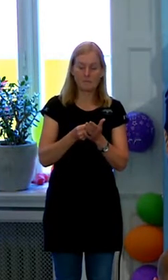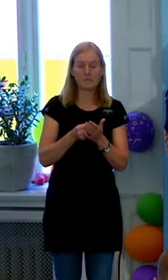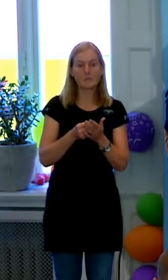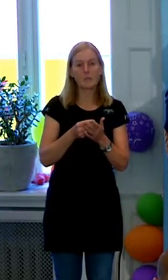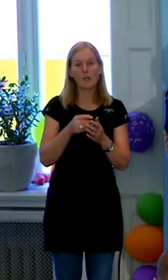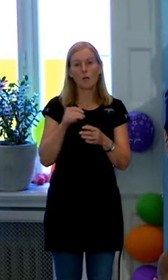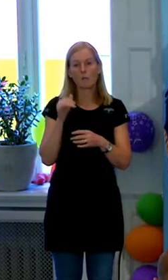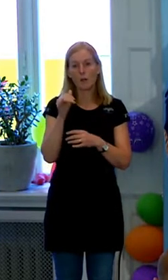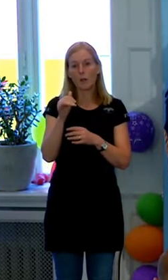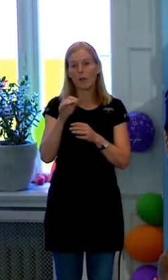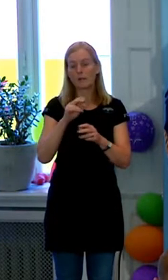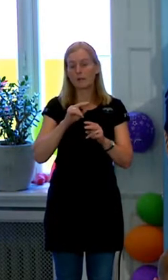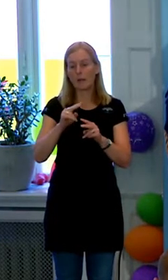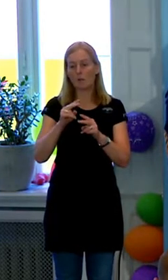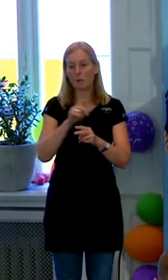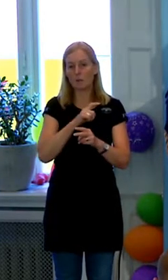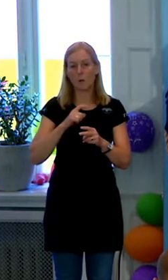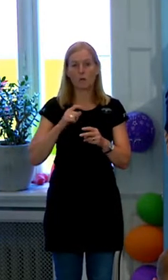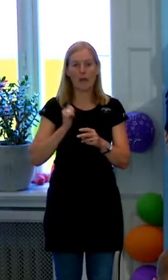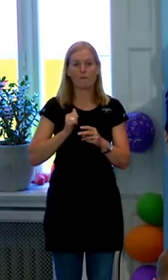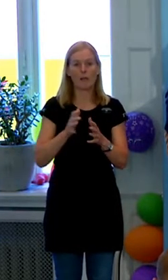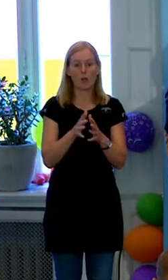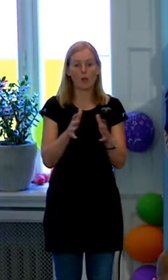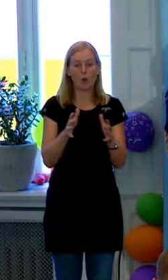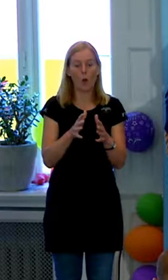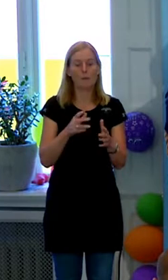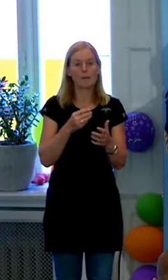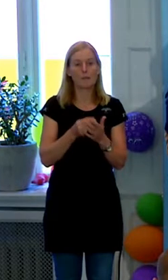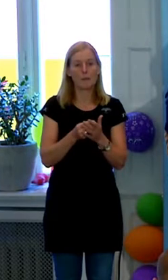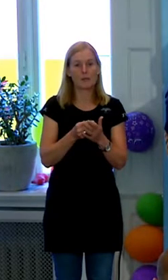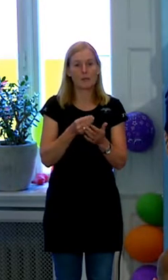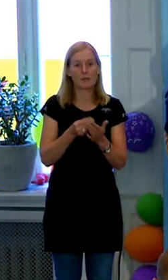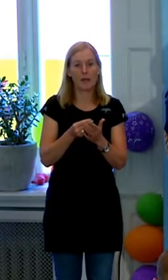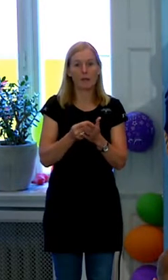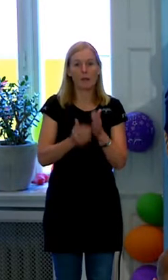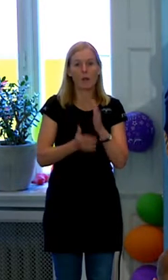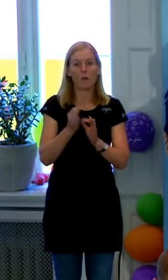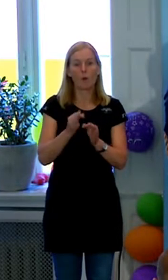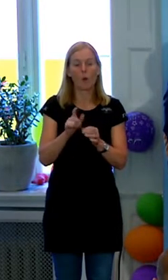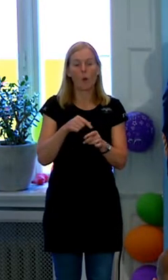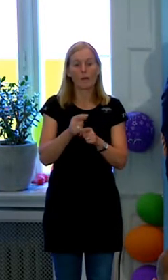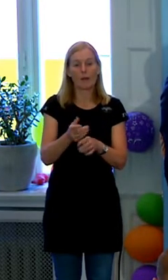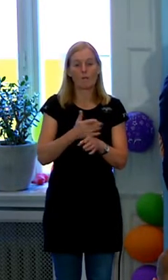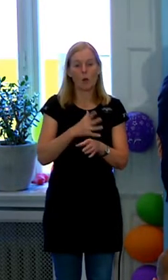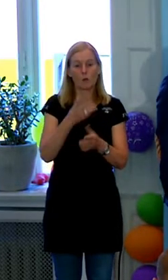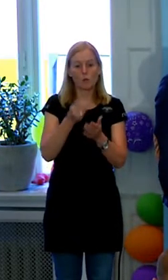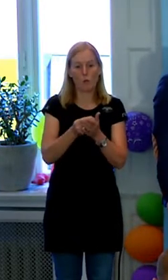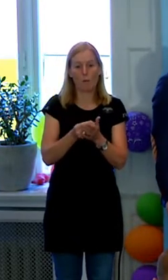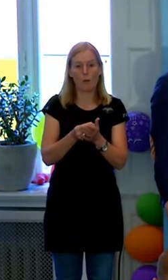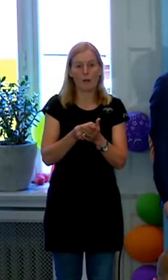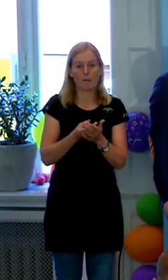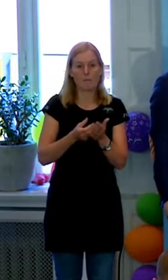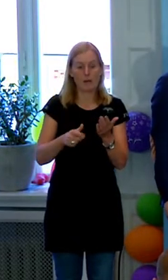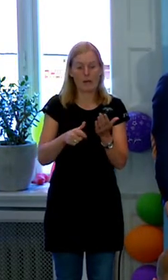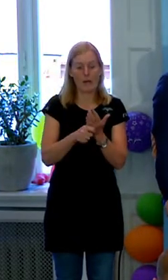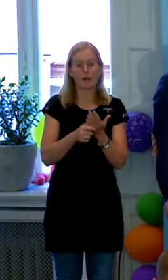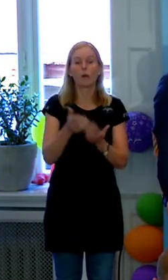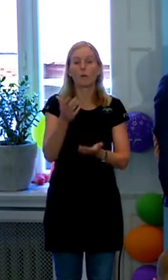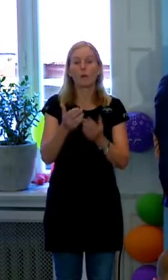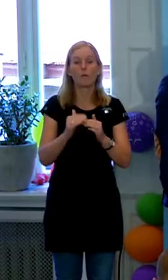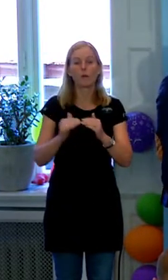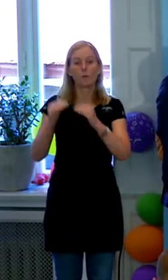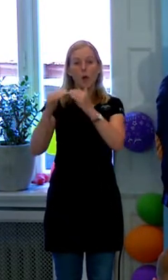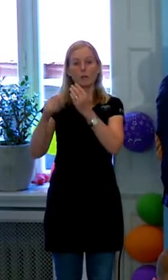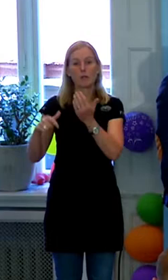vi, använder vad man kallar dynamisk prissättning. Beroende på hur långt i förväg du köper din biljett så får du olika priser. Och jämför du våra